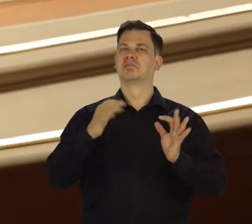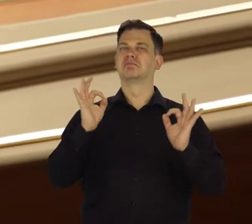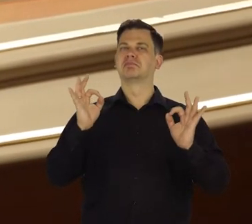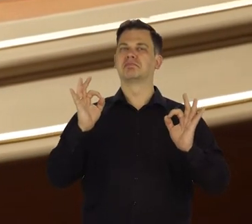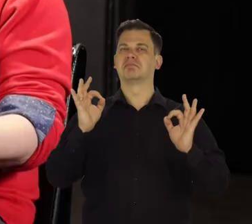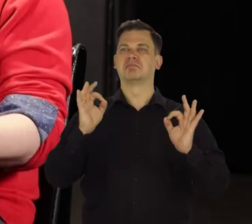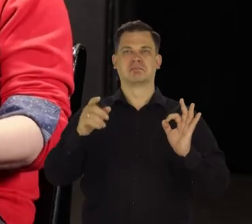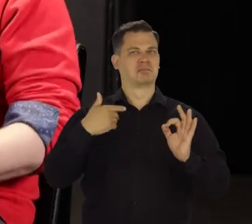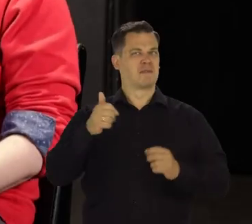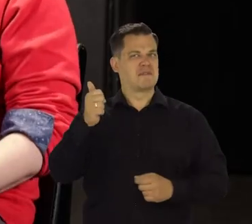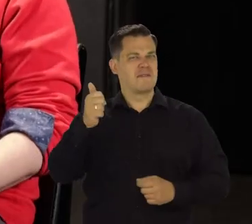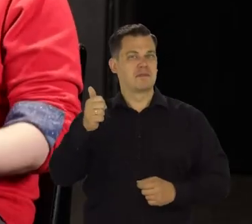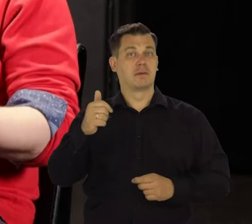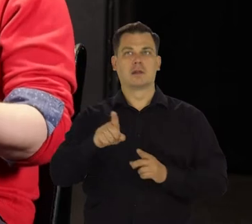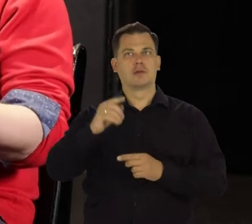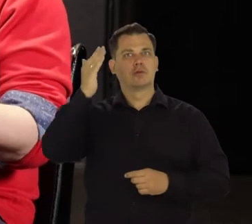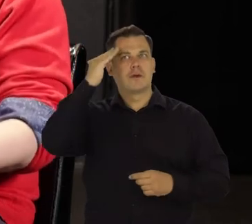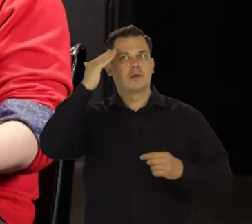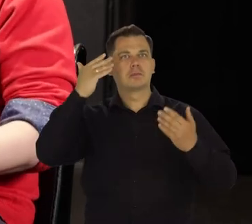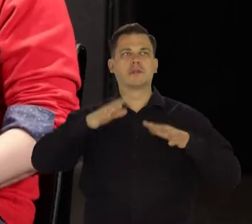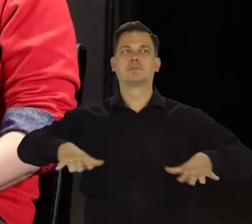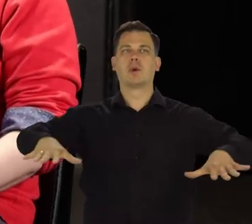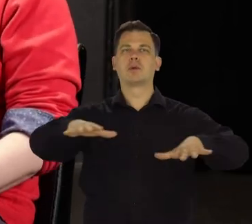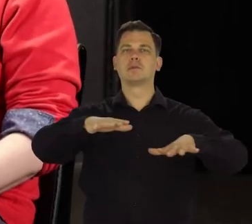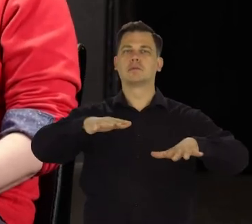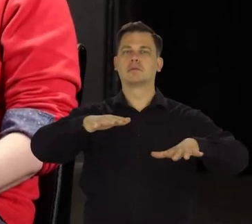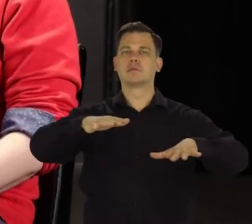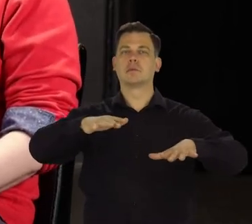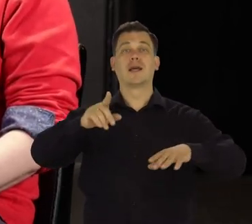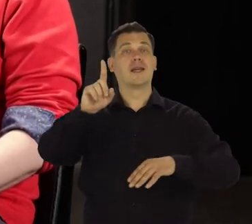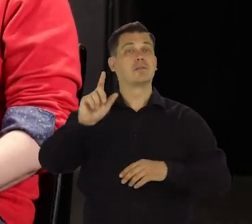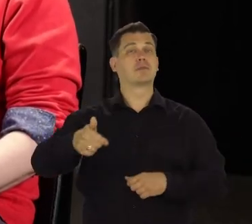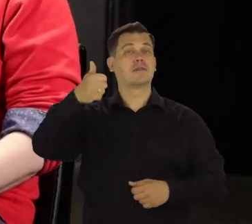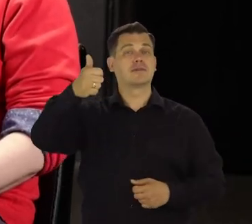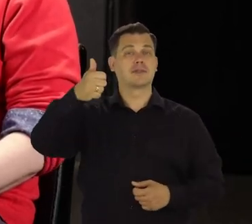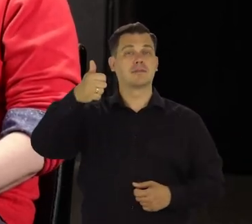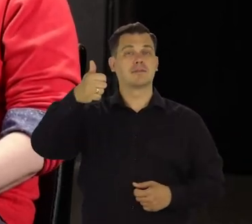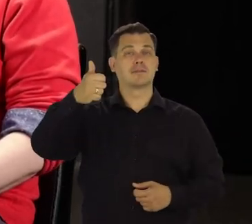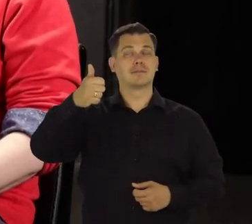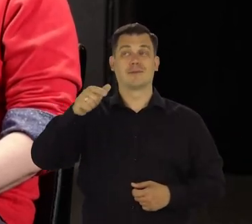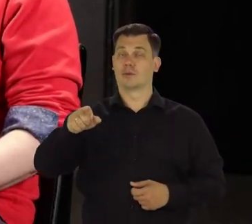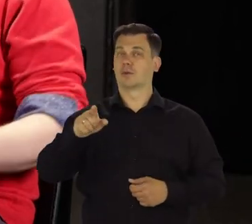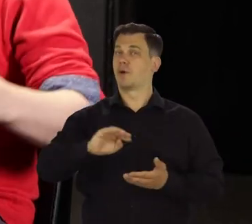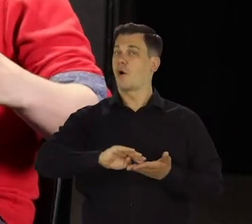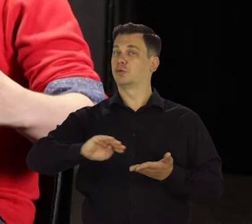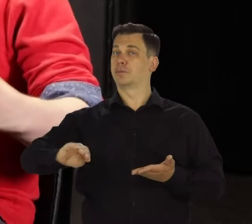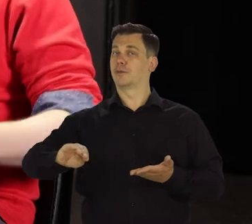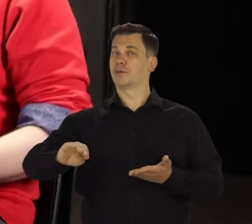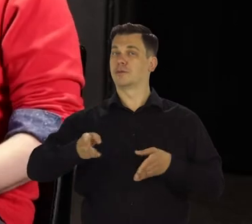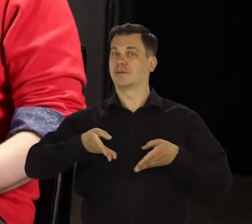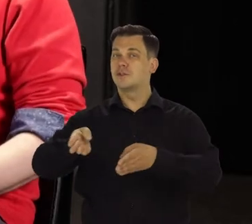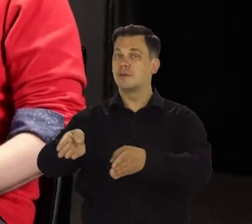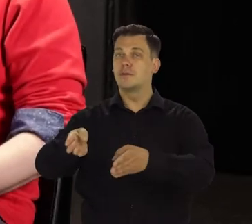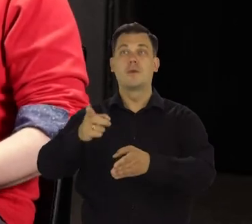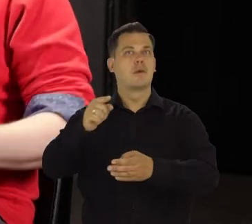tylko dobrymi aktorami w sensie technicznym, ale również byli świadomi społecznie. I przede wszystkim, to jest osobna